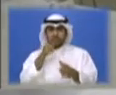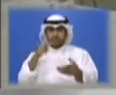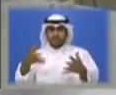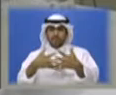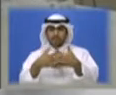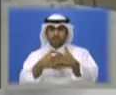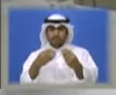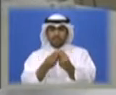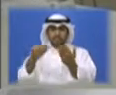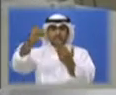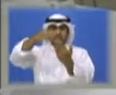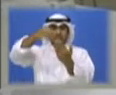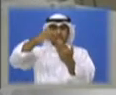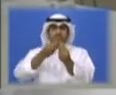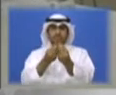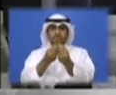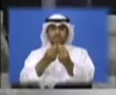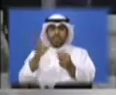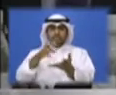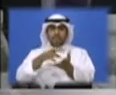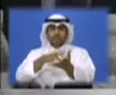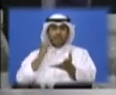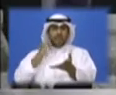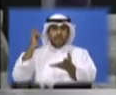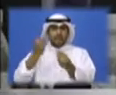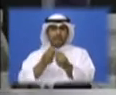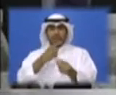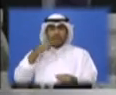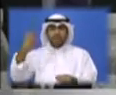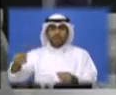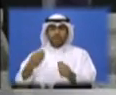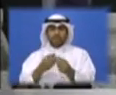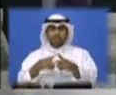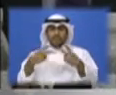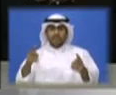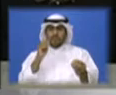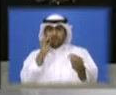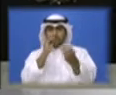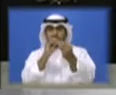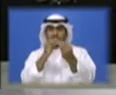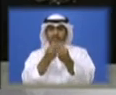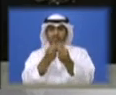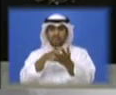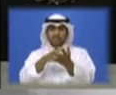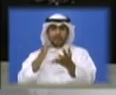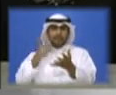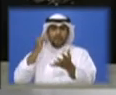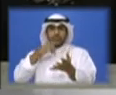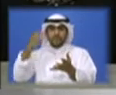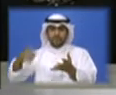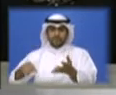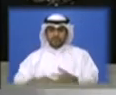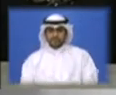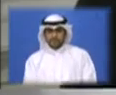تعزز العلاقات بين الدول العربية وروسيا وتطلق آليات عناصر الشراكة والتفاهم بين الشعبين العربي والروسي إلى